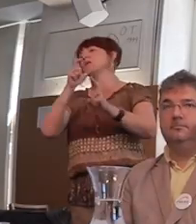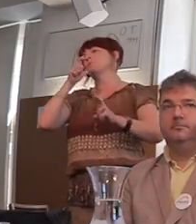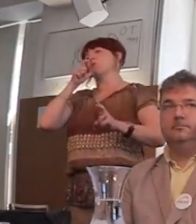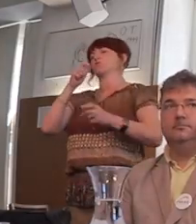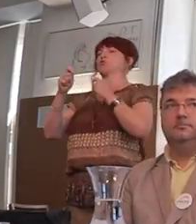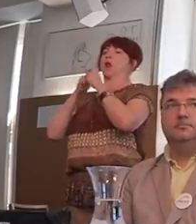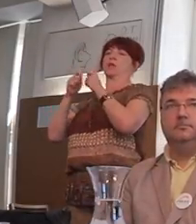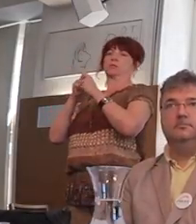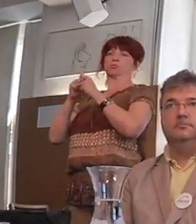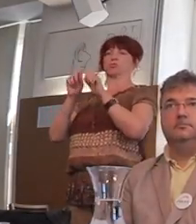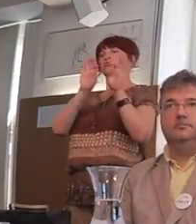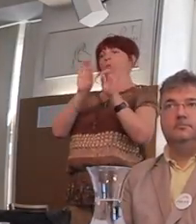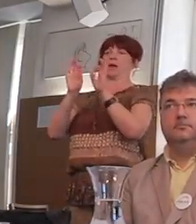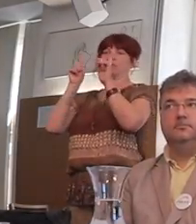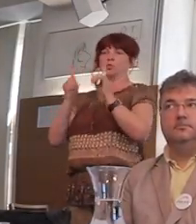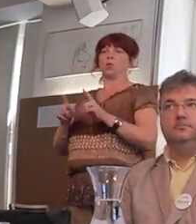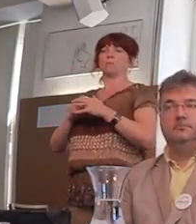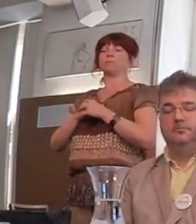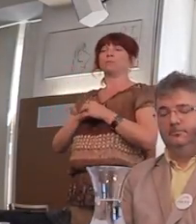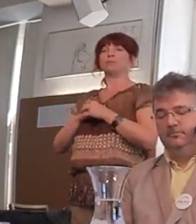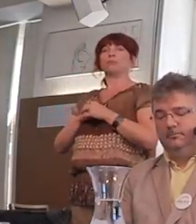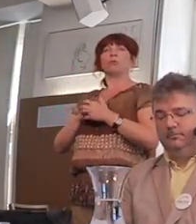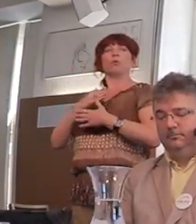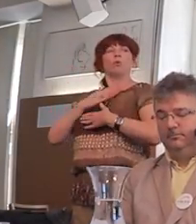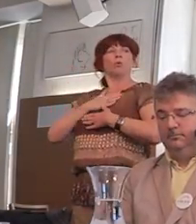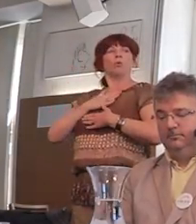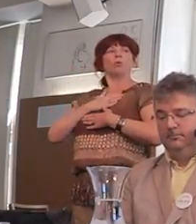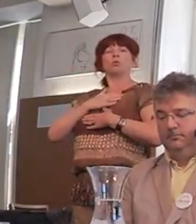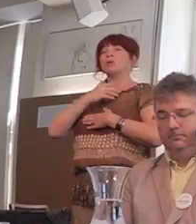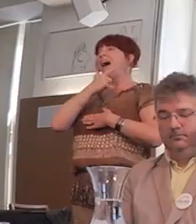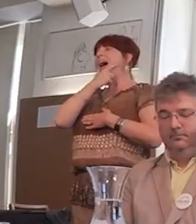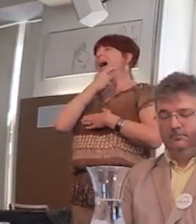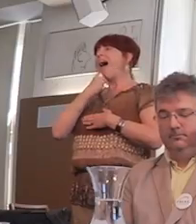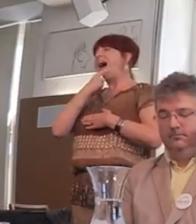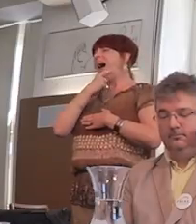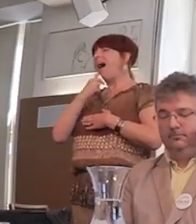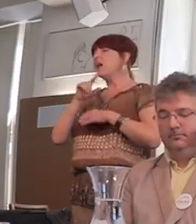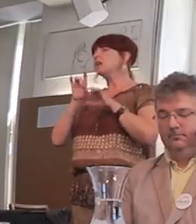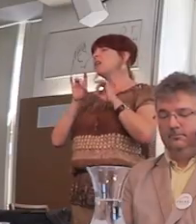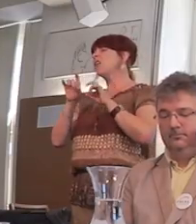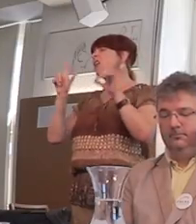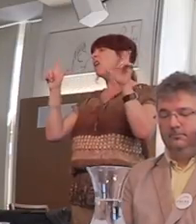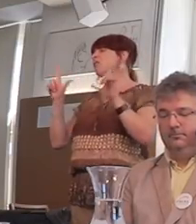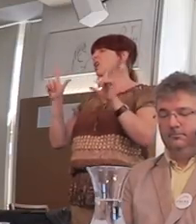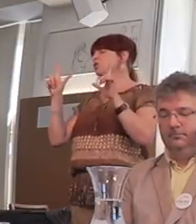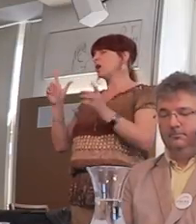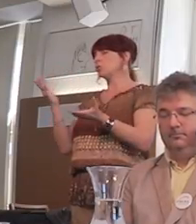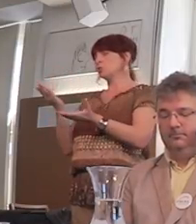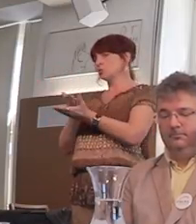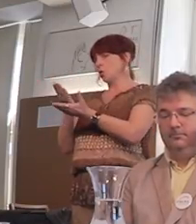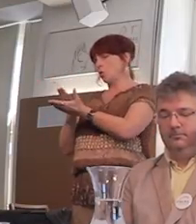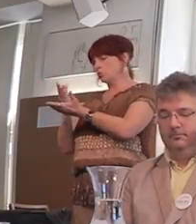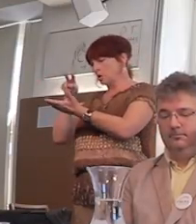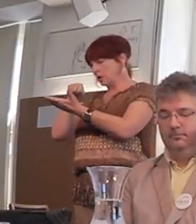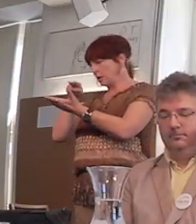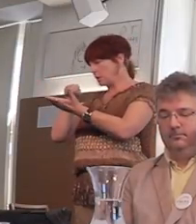vorzubereiten. Und ich habe meine alten Lehrveranstaltungsunterlagen durchgesehen und in dem Programm gab es so eine